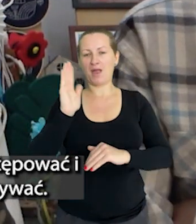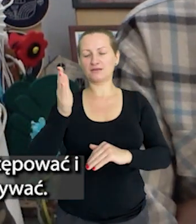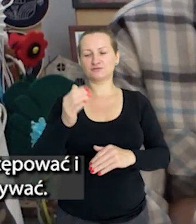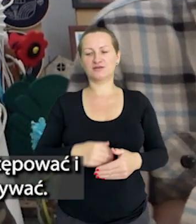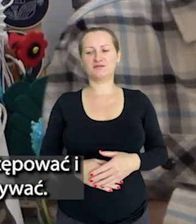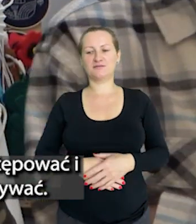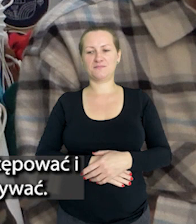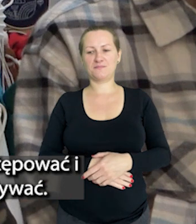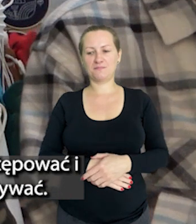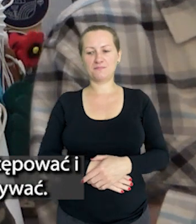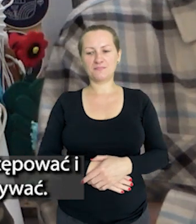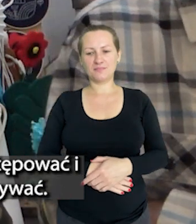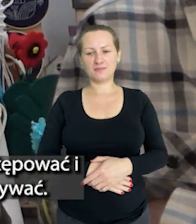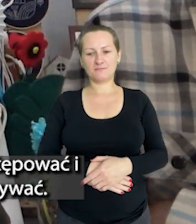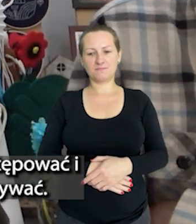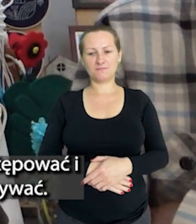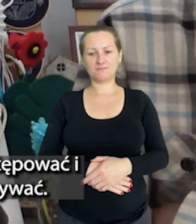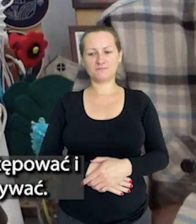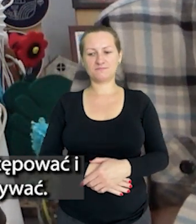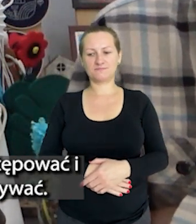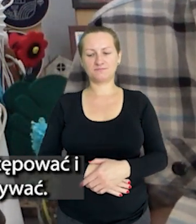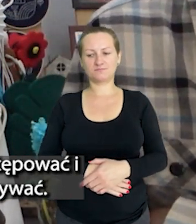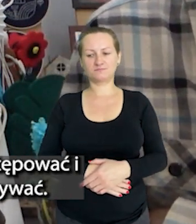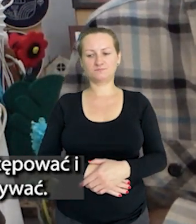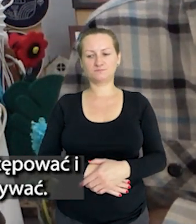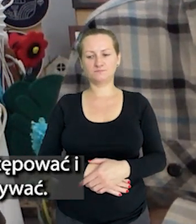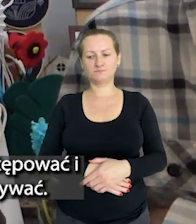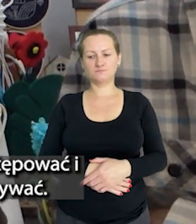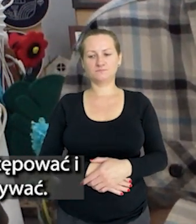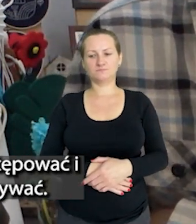Zapraszam serdecznie. I mamy nadzieję, że w kolejnych latach również będą się konkursy.